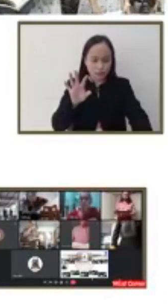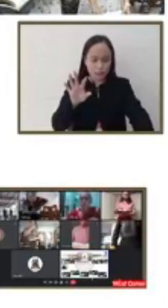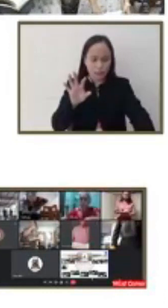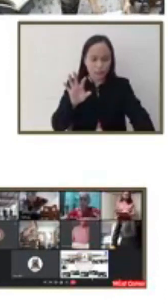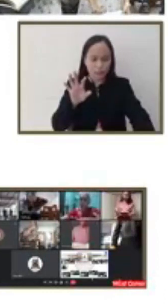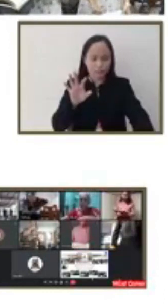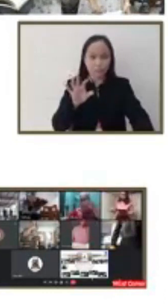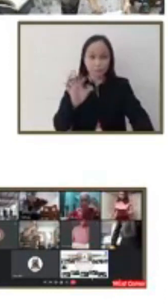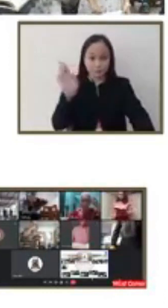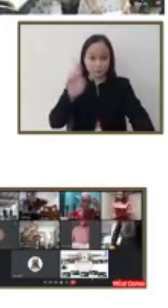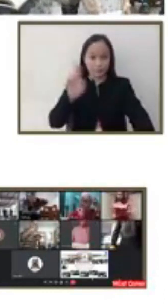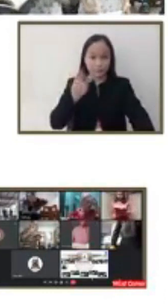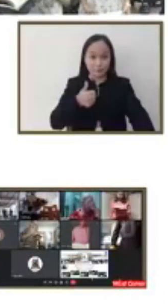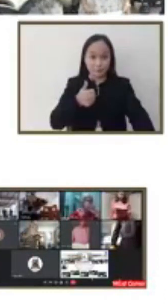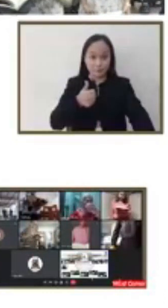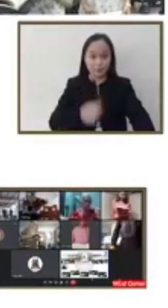Are you with me now?